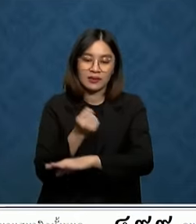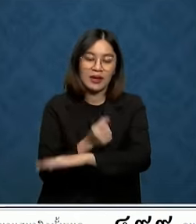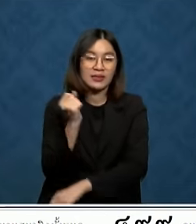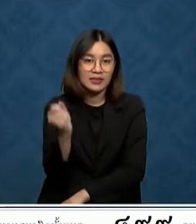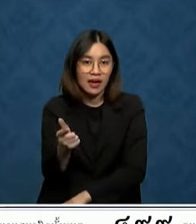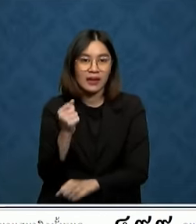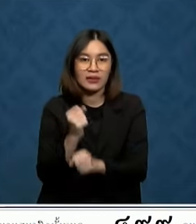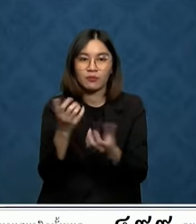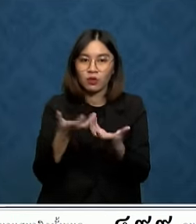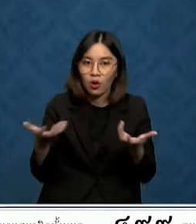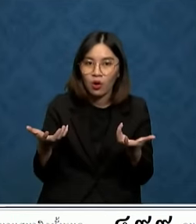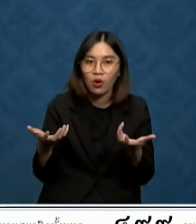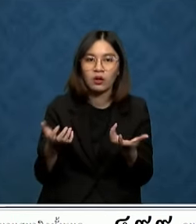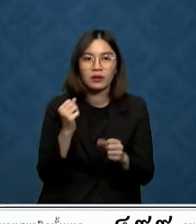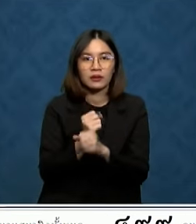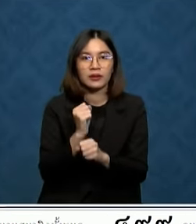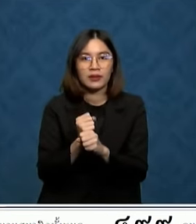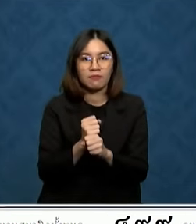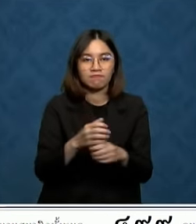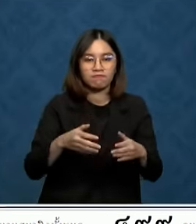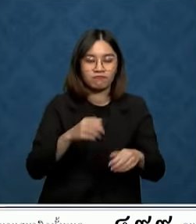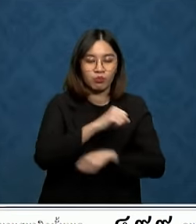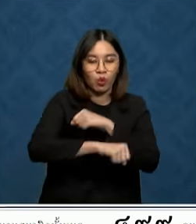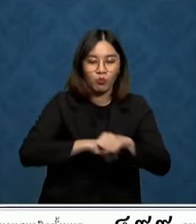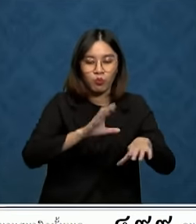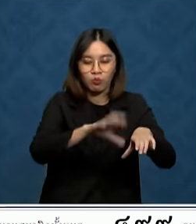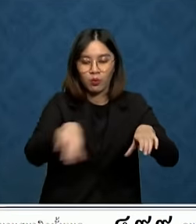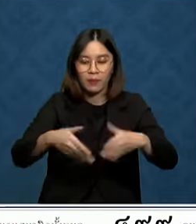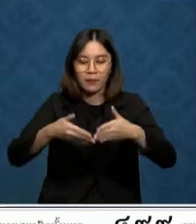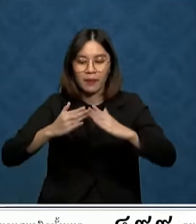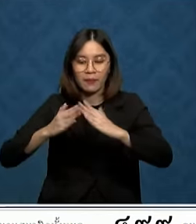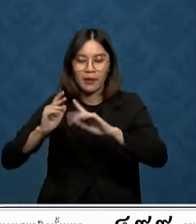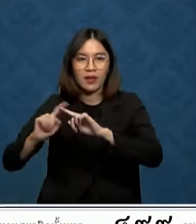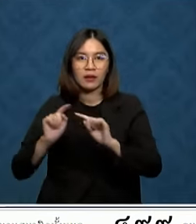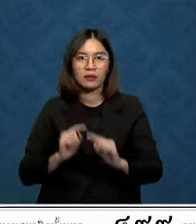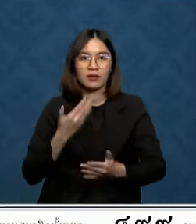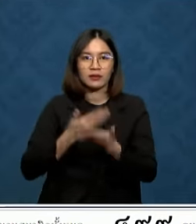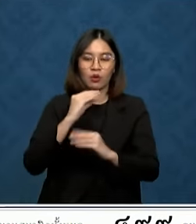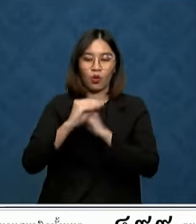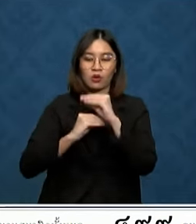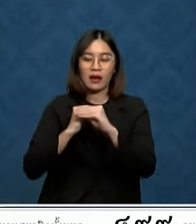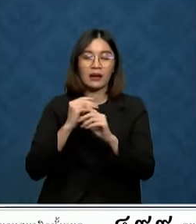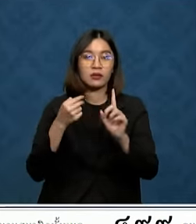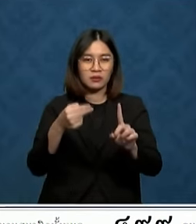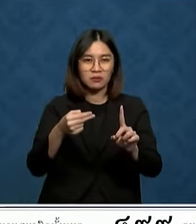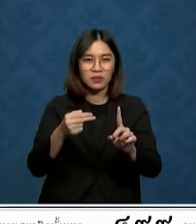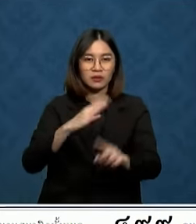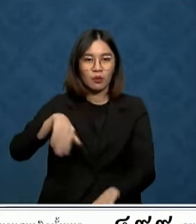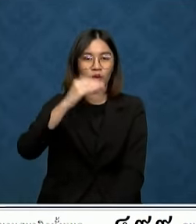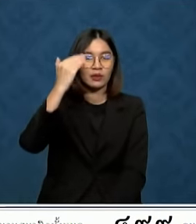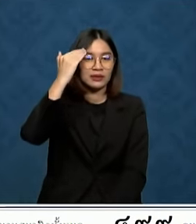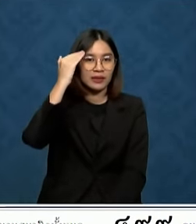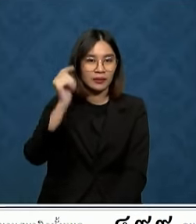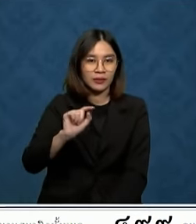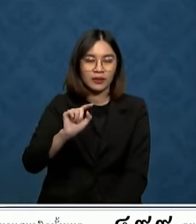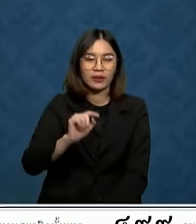ใช้ทำของหรือว่าไปปลูกไปไปปลูกสร้างสิ่งเหล่านั้นนะคะแต่ของโครงการ Digitalwalletเนี่ยเราก็ทราบกันดีอยู่แล้วม